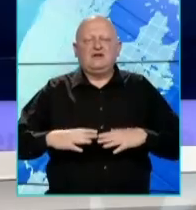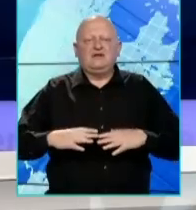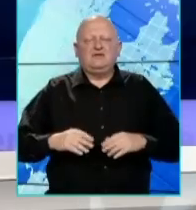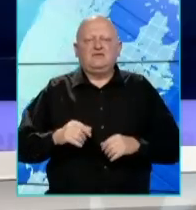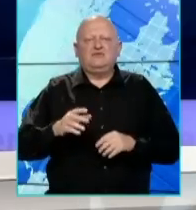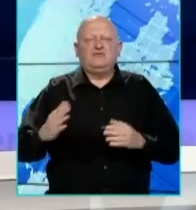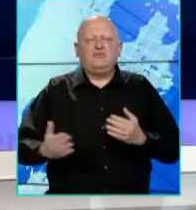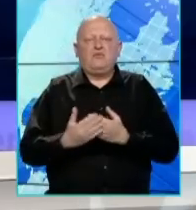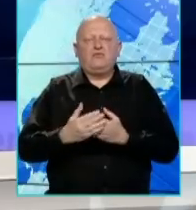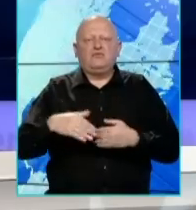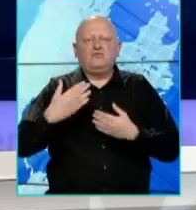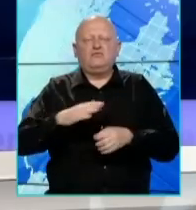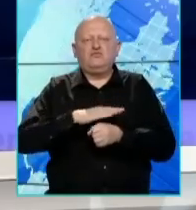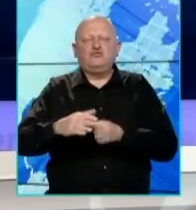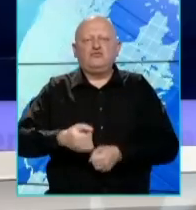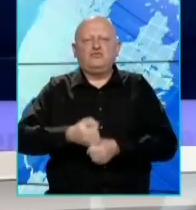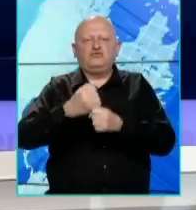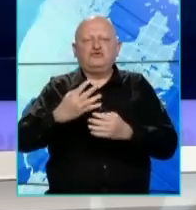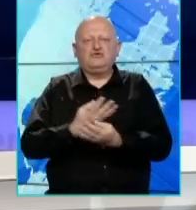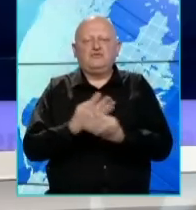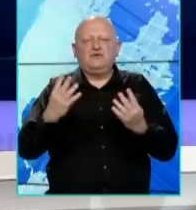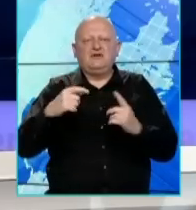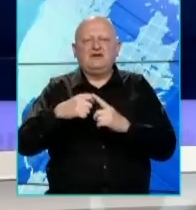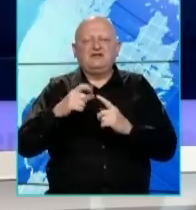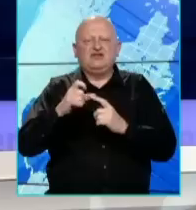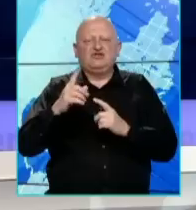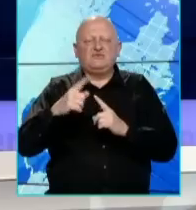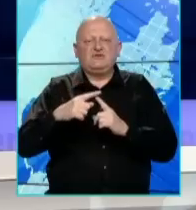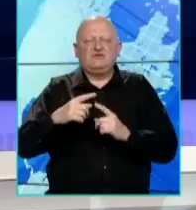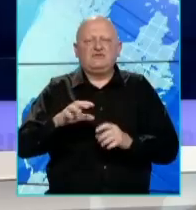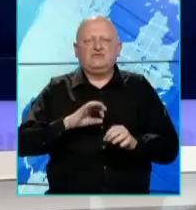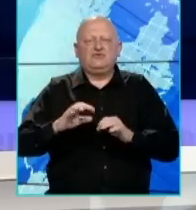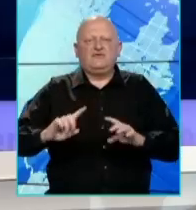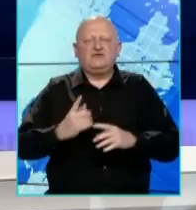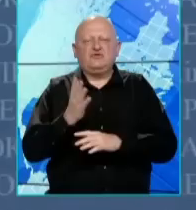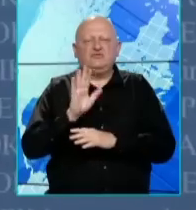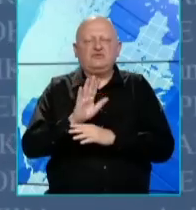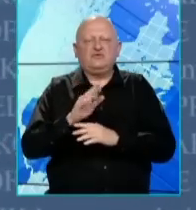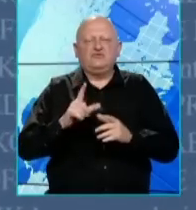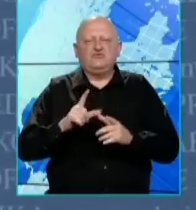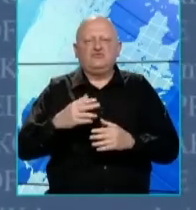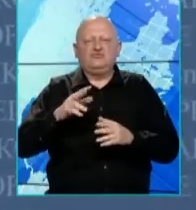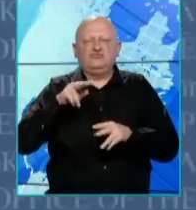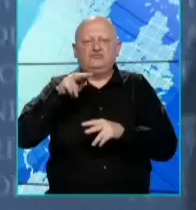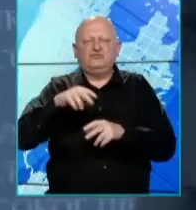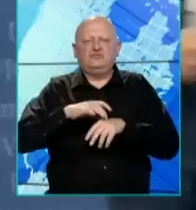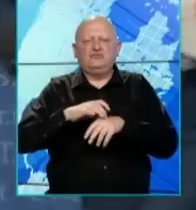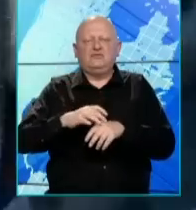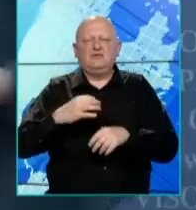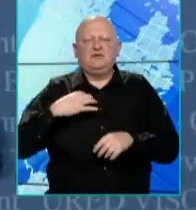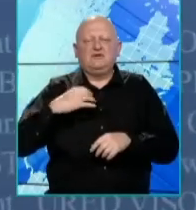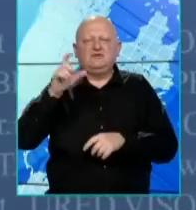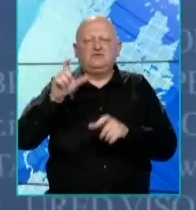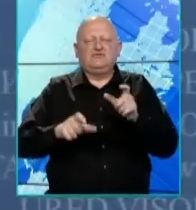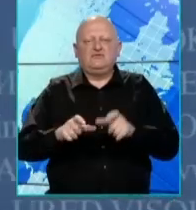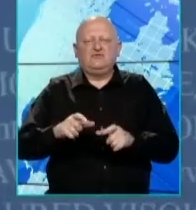mira ponovili su da daju punu podršku mandatu Kristijana Šmita, te uredu visokog predstavnika u nadzoru nad provedbom civilnih